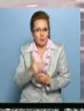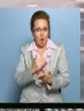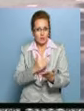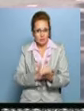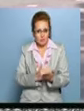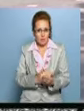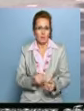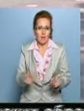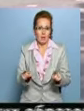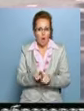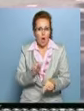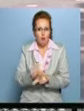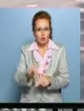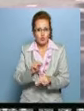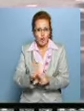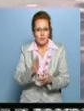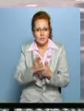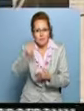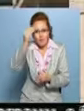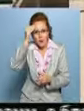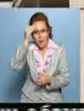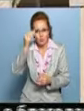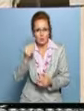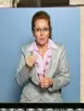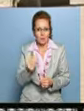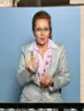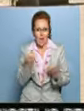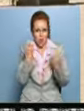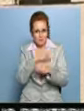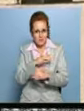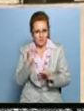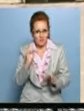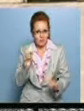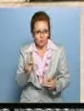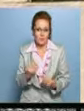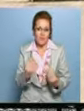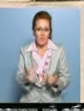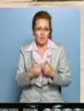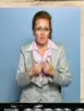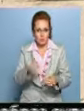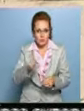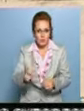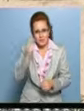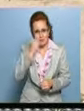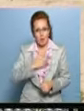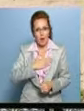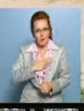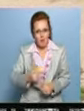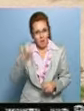обучающий составляющей она косвенно звучит теперь выпускники американских образовательных программ с благодарностью